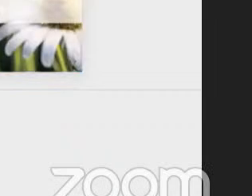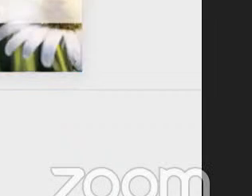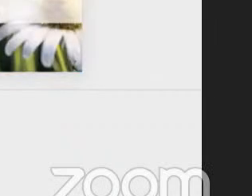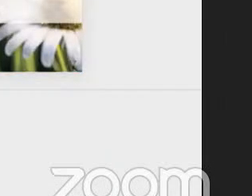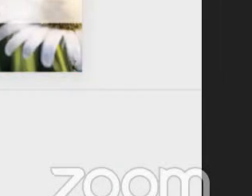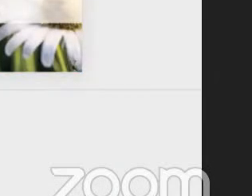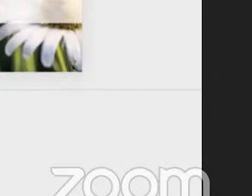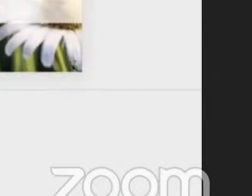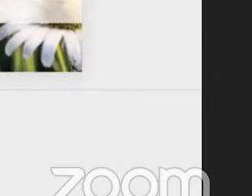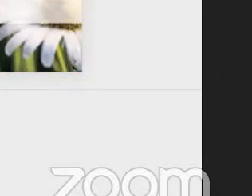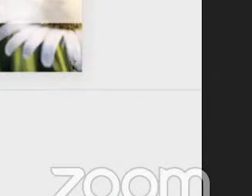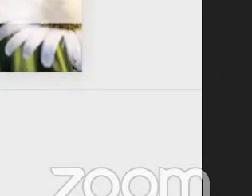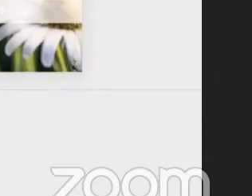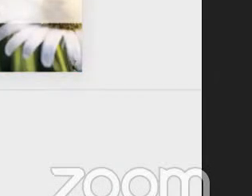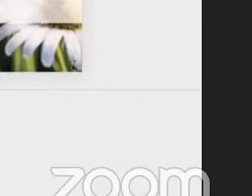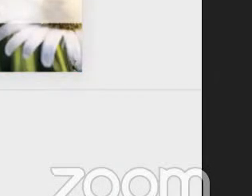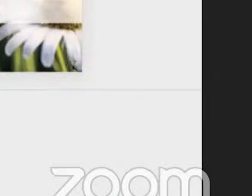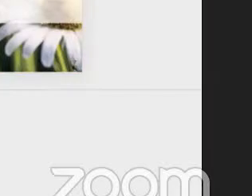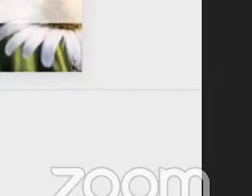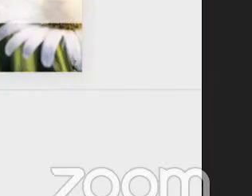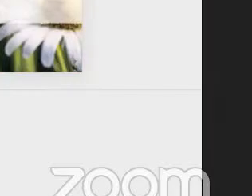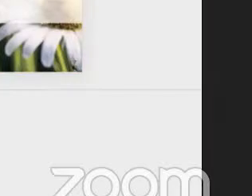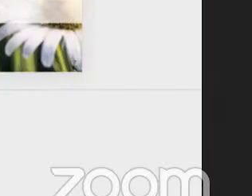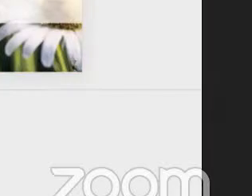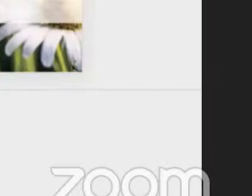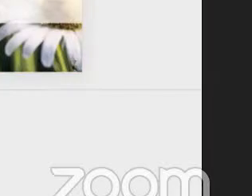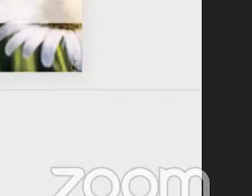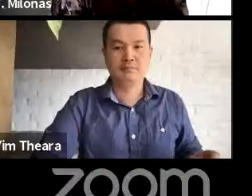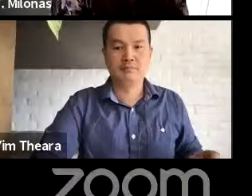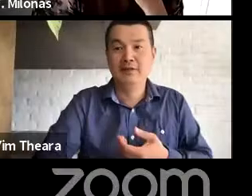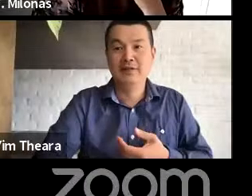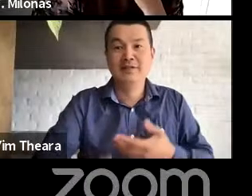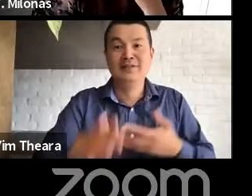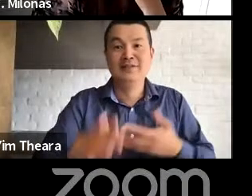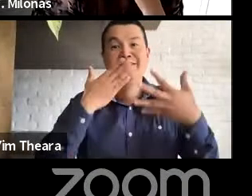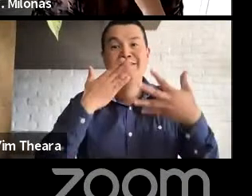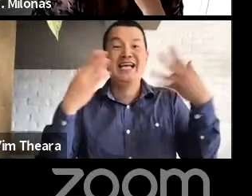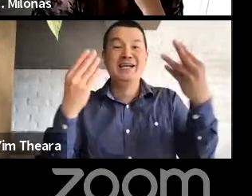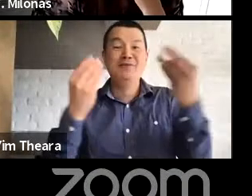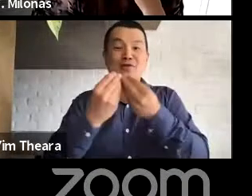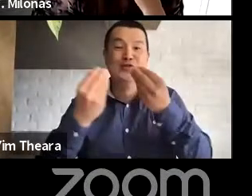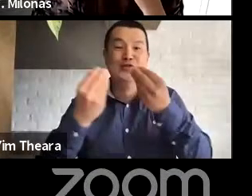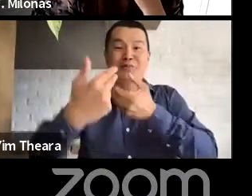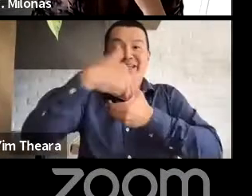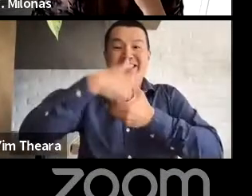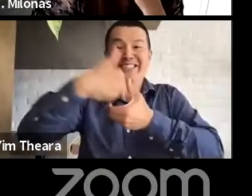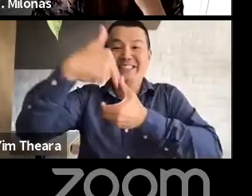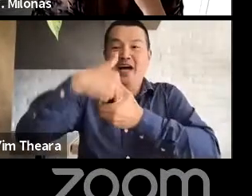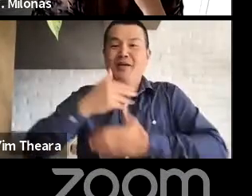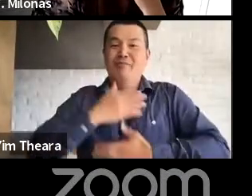me contacter. Bien, je veux vous remercier de votre participation.